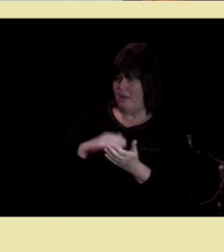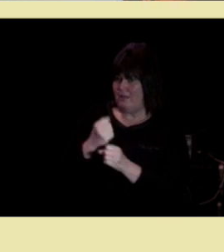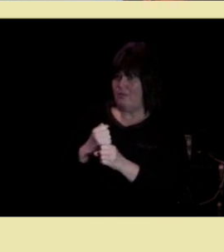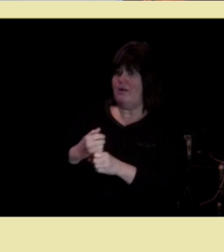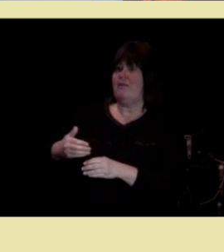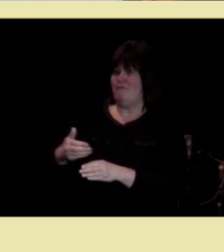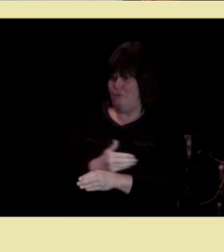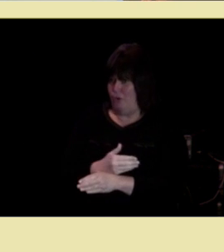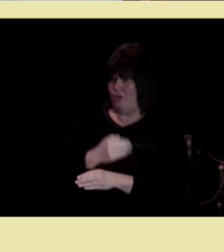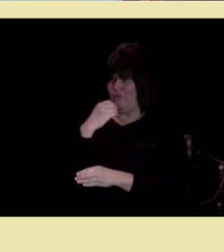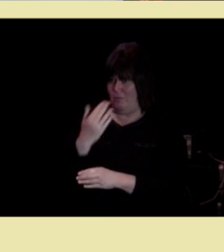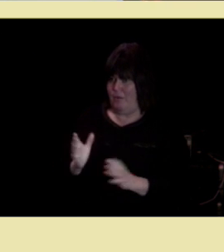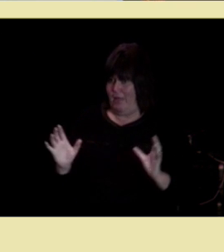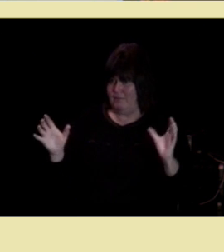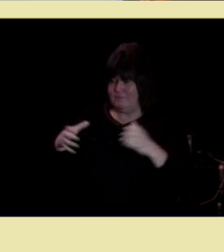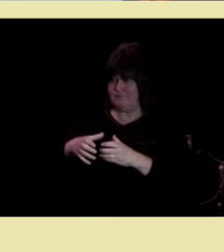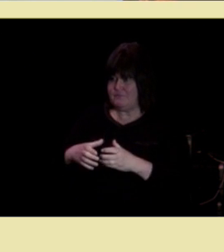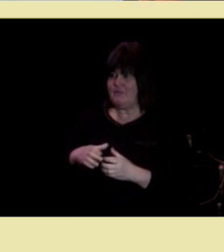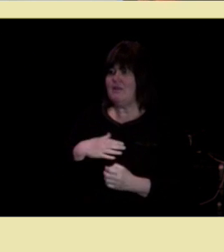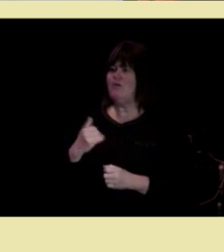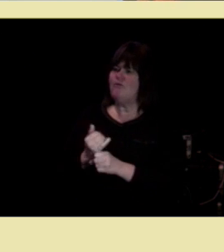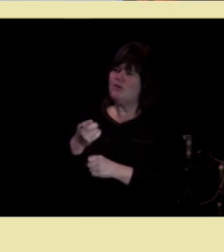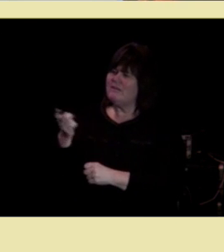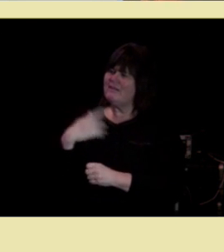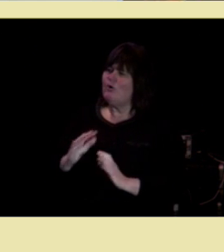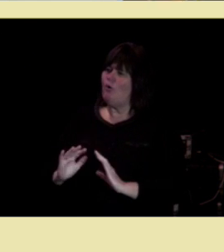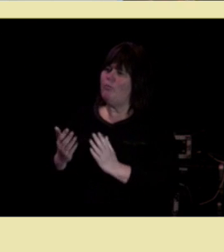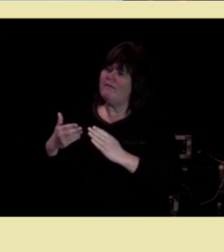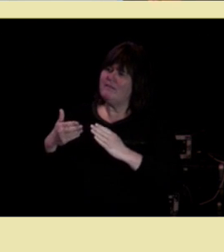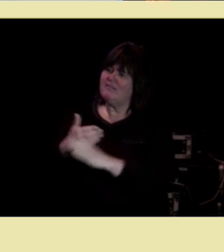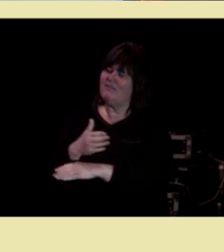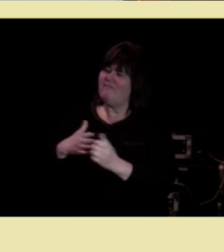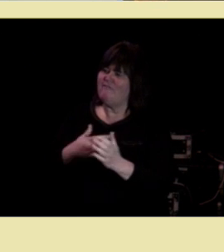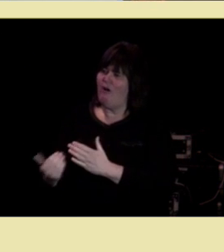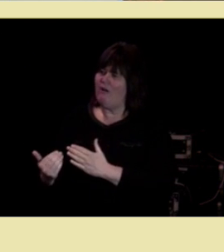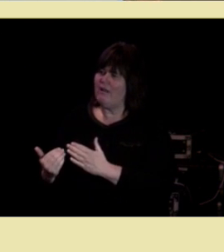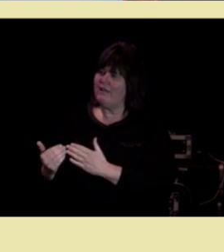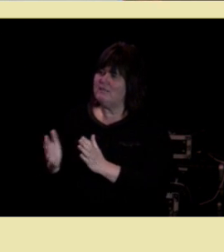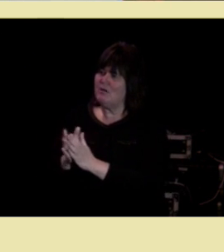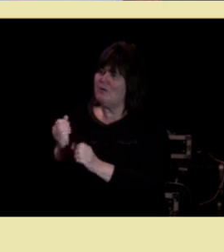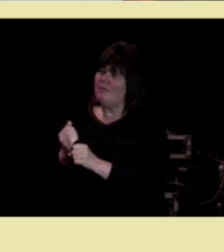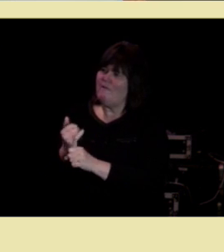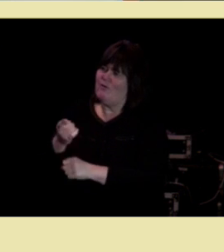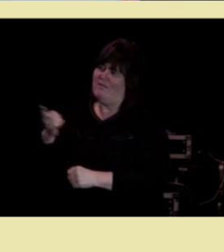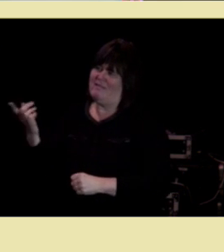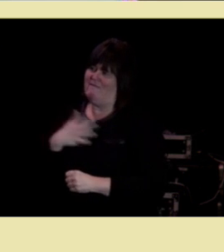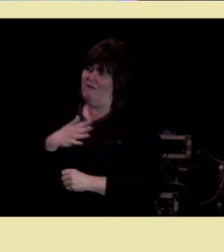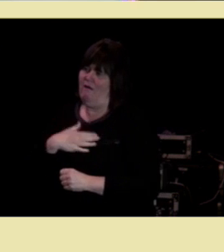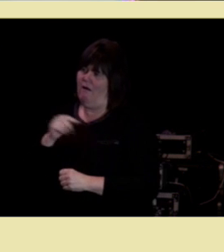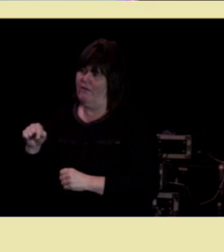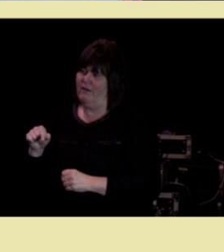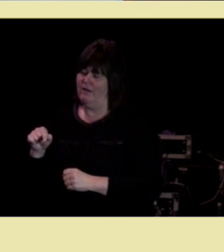de opplevde det tverrfaglige samarbeidet, hvordan de ville ha det. Så kom de en år etter og gjorde en undersøkelse.